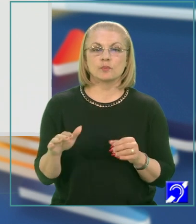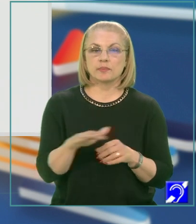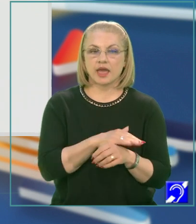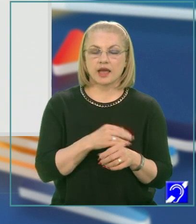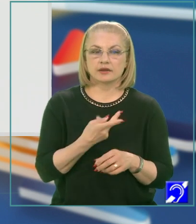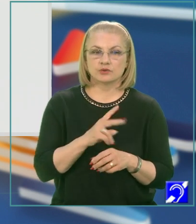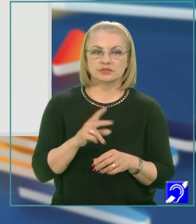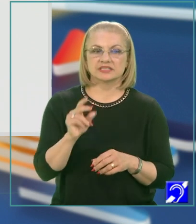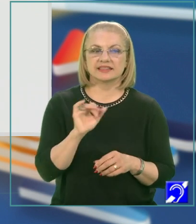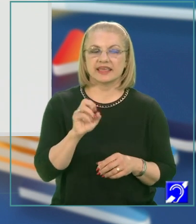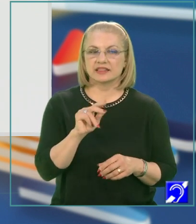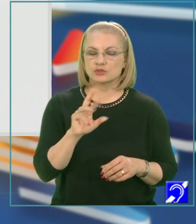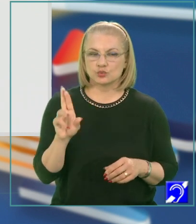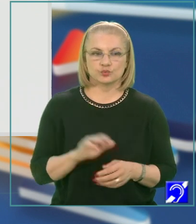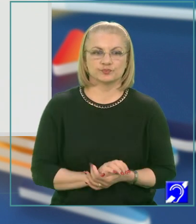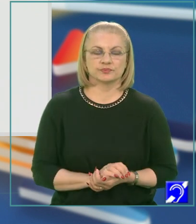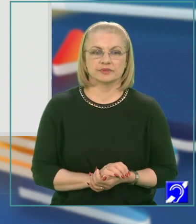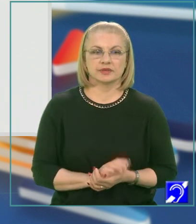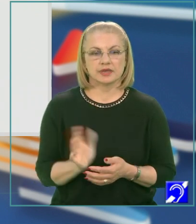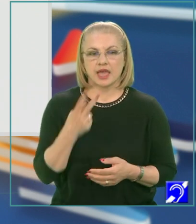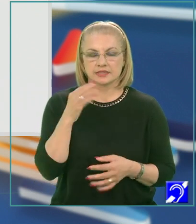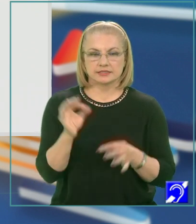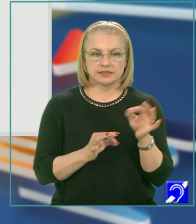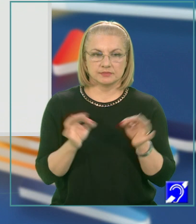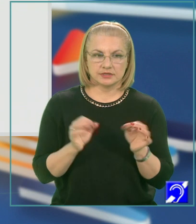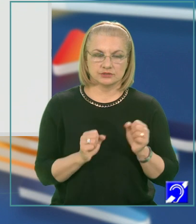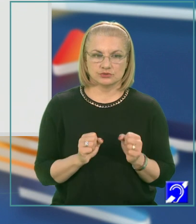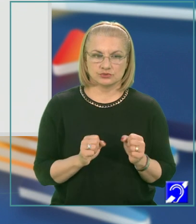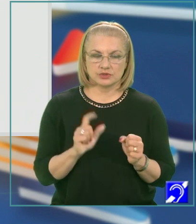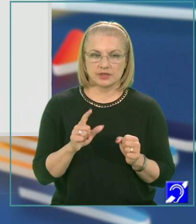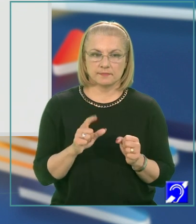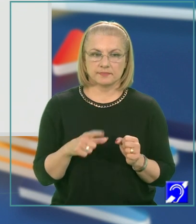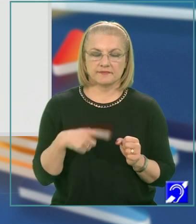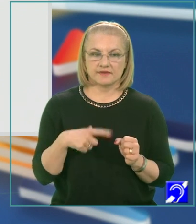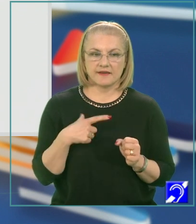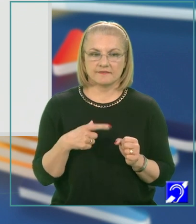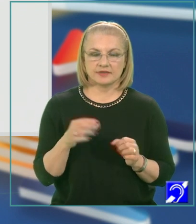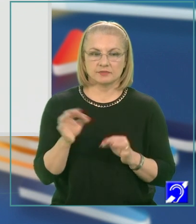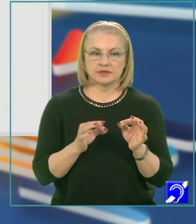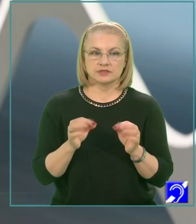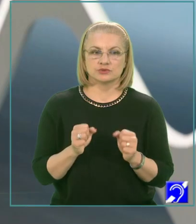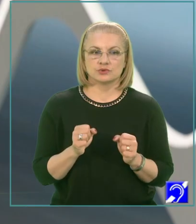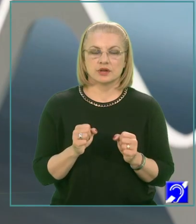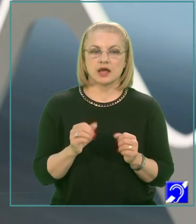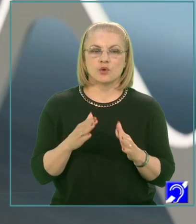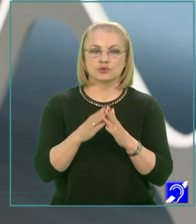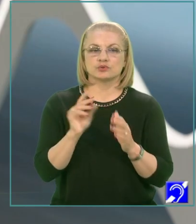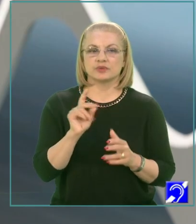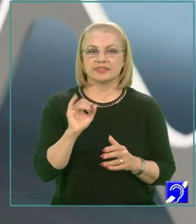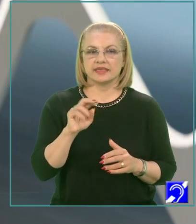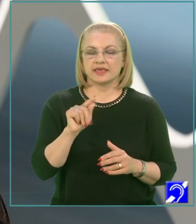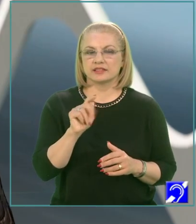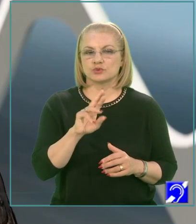unghiului diedru. Să-l măsurăm pe acesta și măsura lui va fi măsura unghiului diedru. Avem o